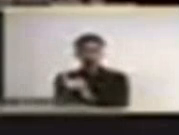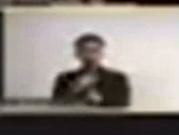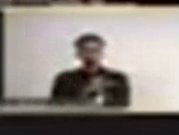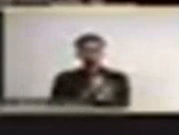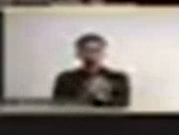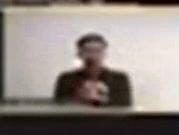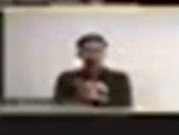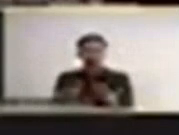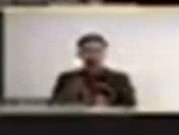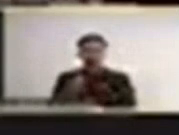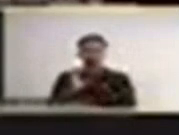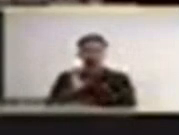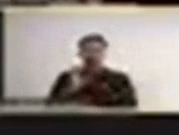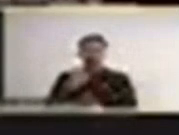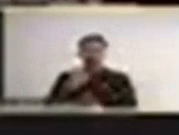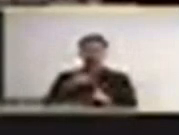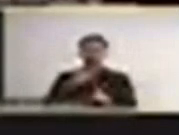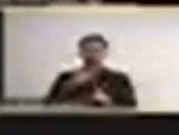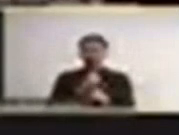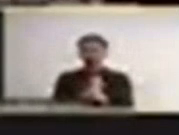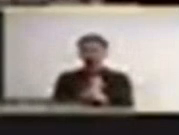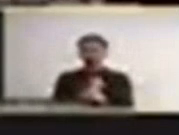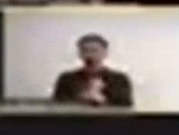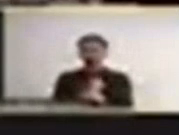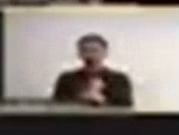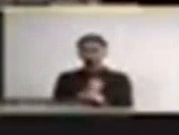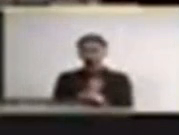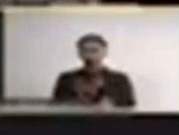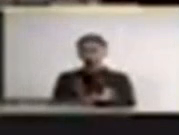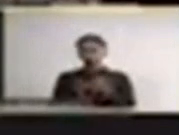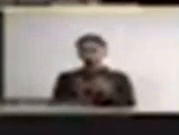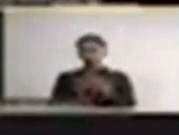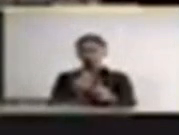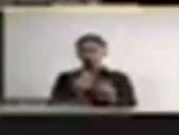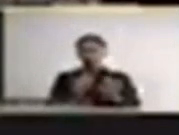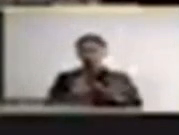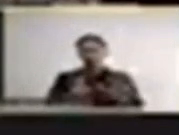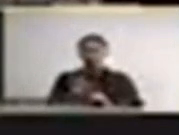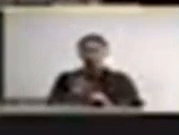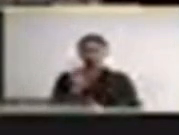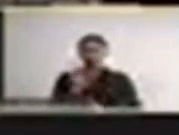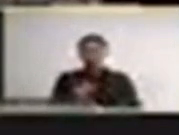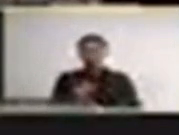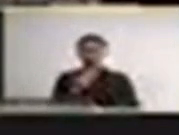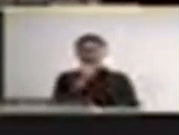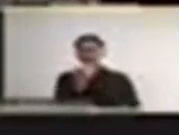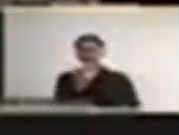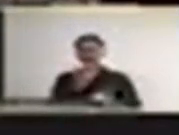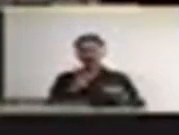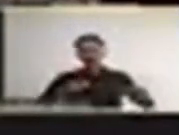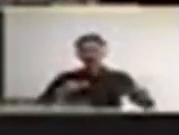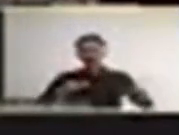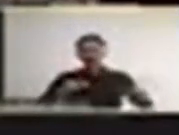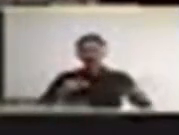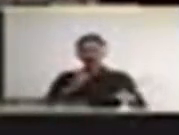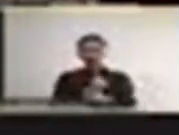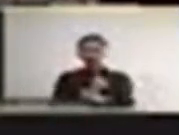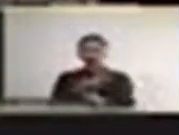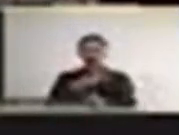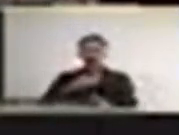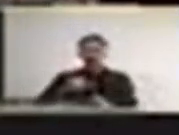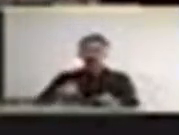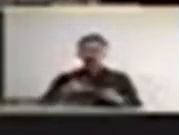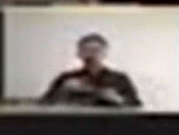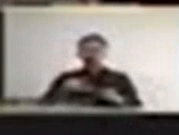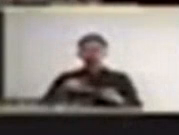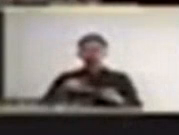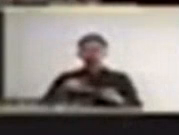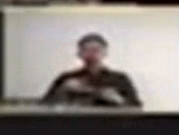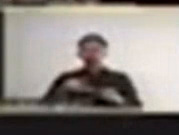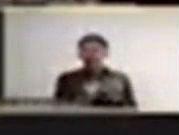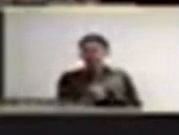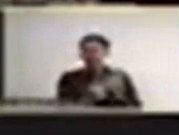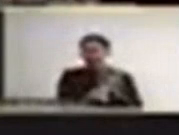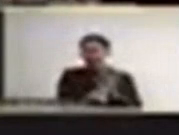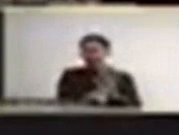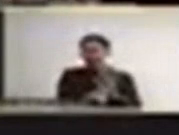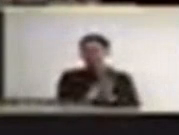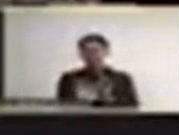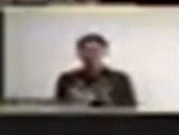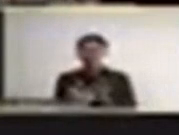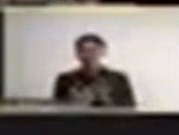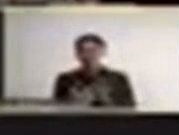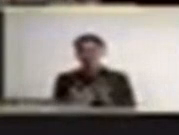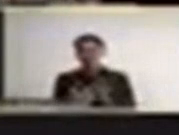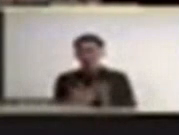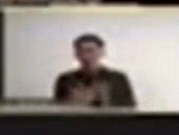carrier. Karena 80% anak itu bisa tanpa gejala. Jadi bayangkan, dia positif, dia bisa menularkan, pulang ke rumah, ketemu